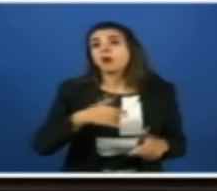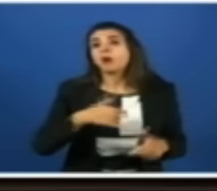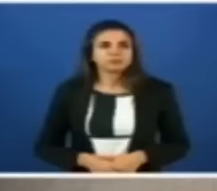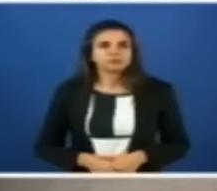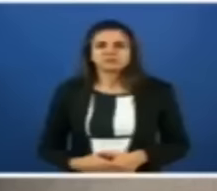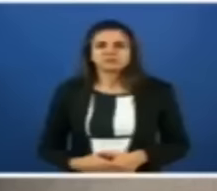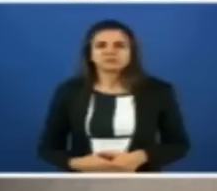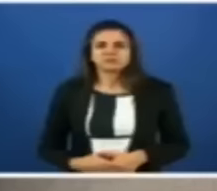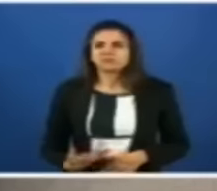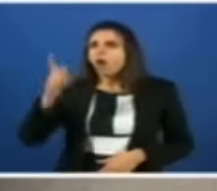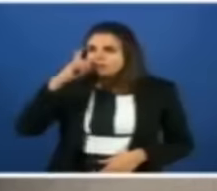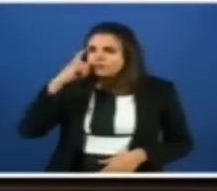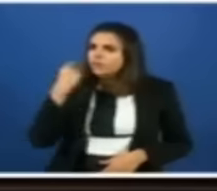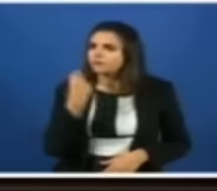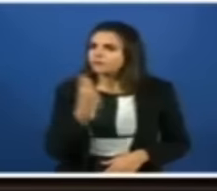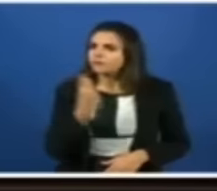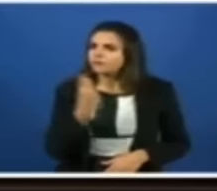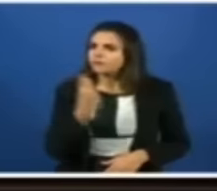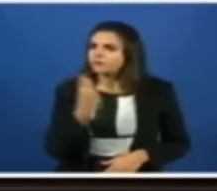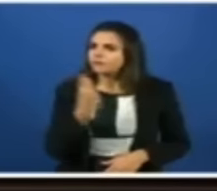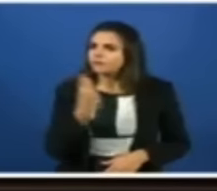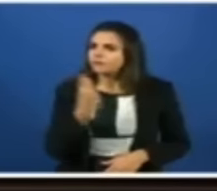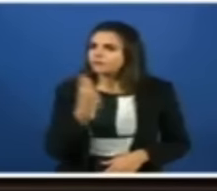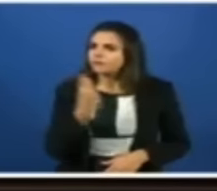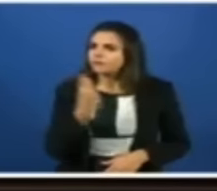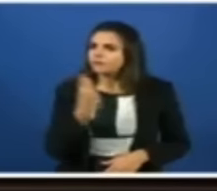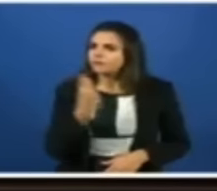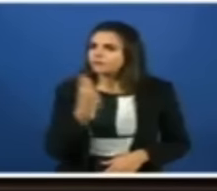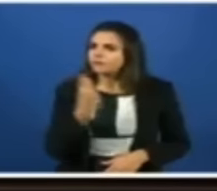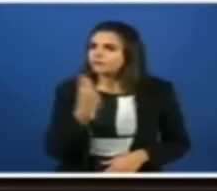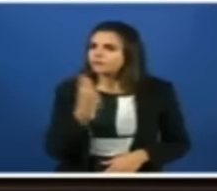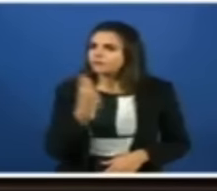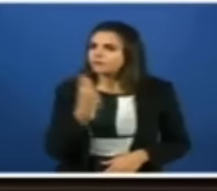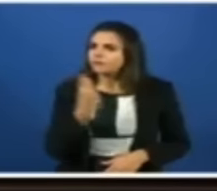Allah akıl fikir versin. Ne diyelim?